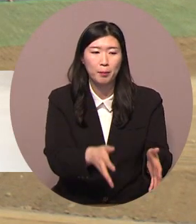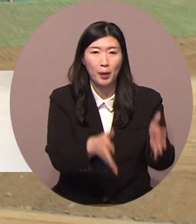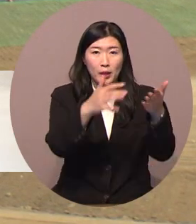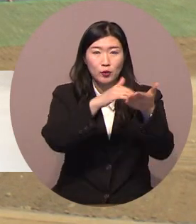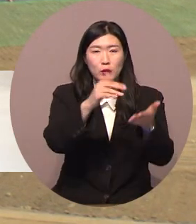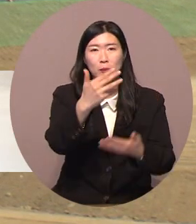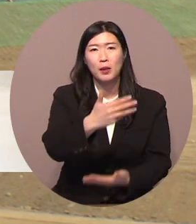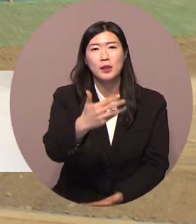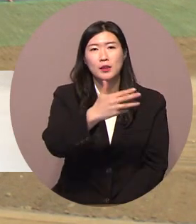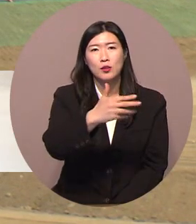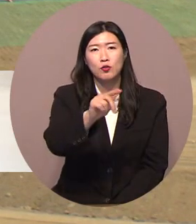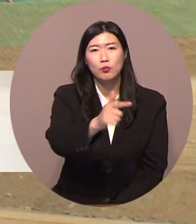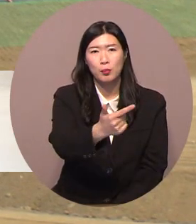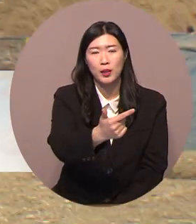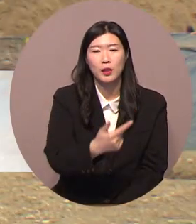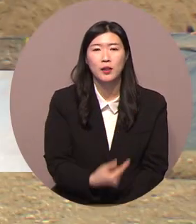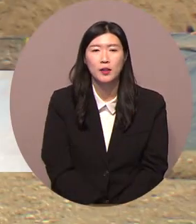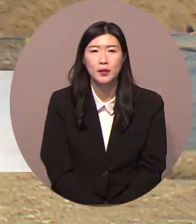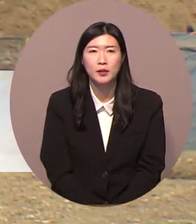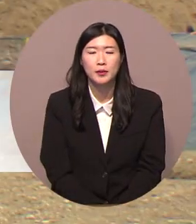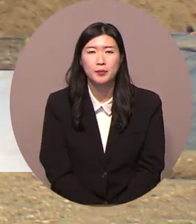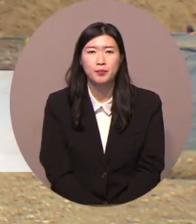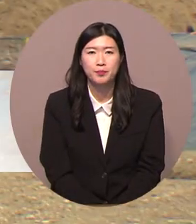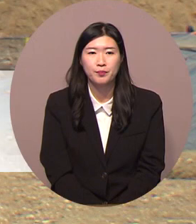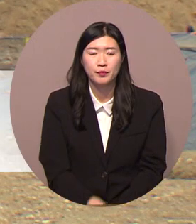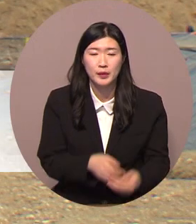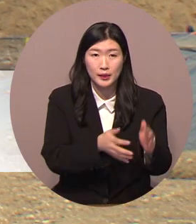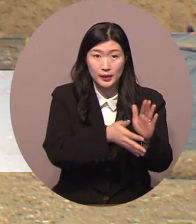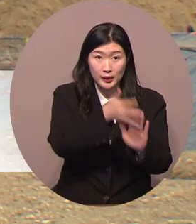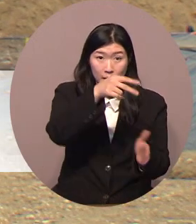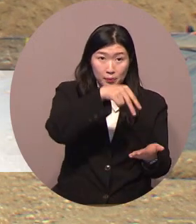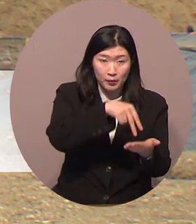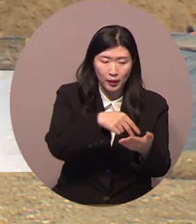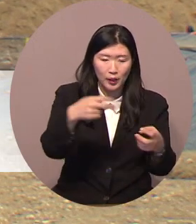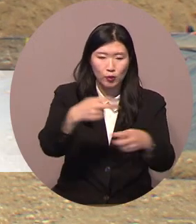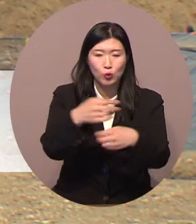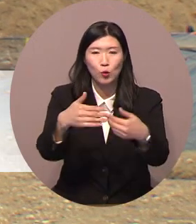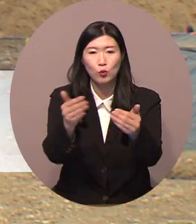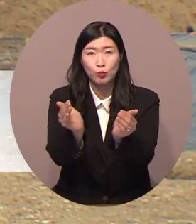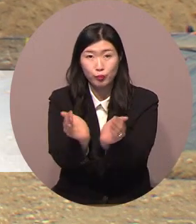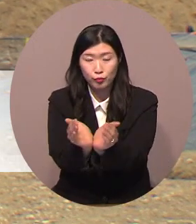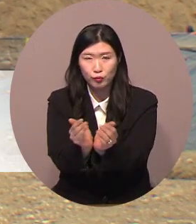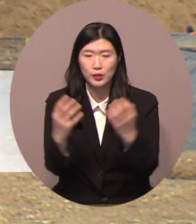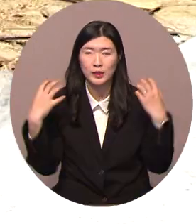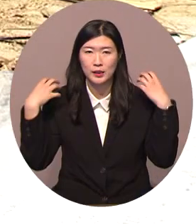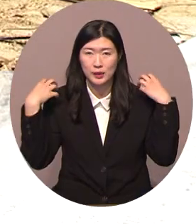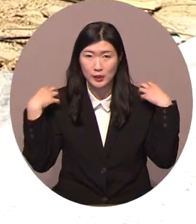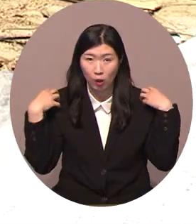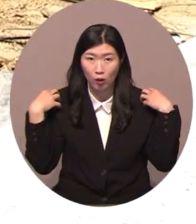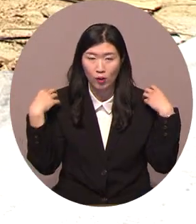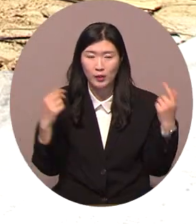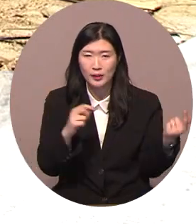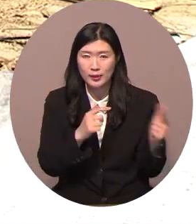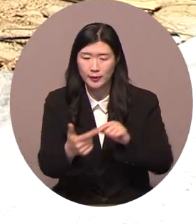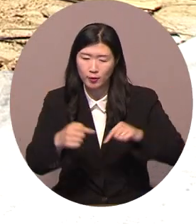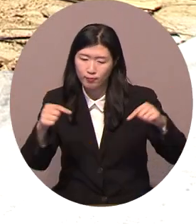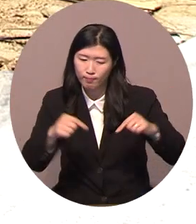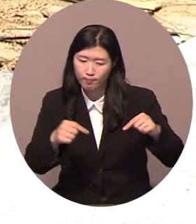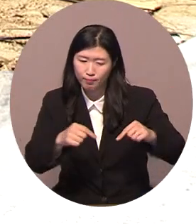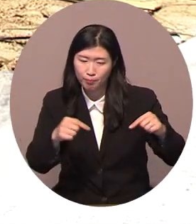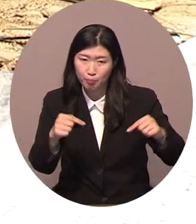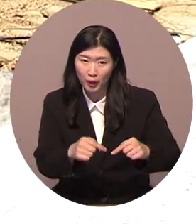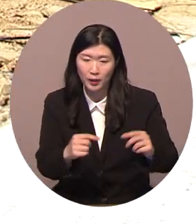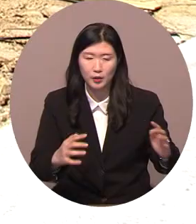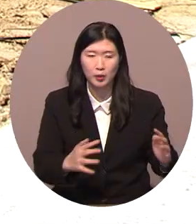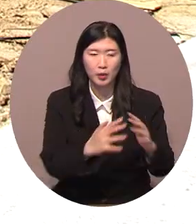공급될 예정이라고 밝혔습니다지는 국도 교통부와 행정중심 복합도시 건설청 시공사 가 협력해